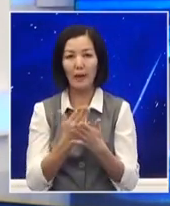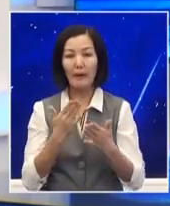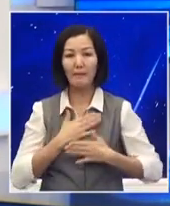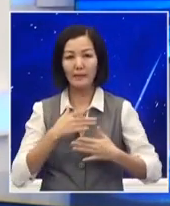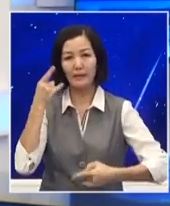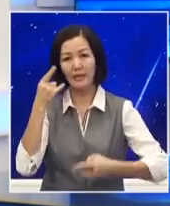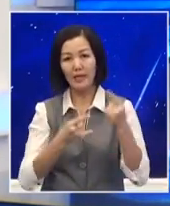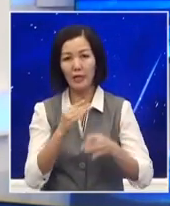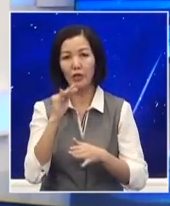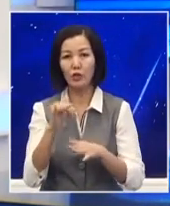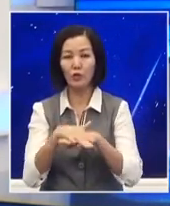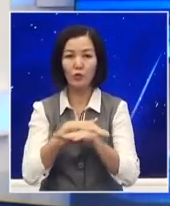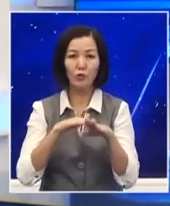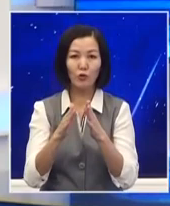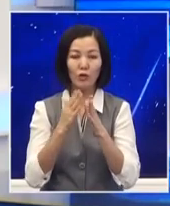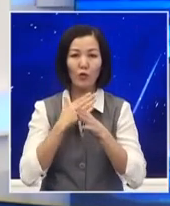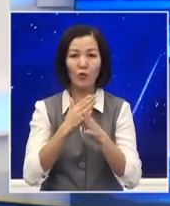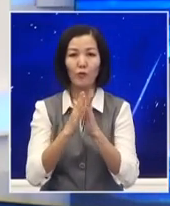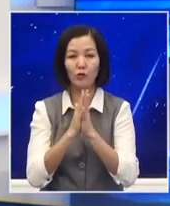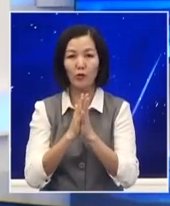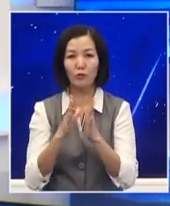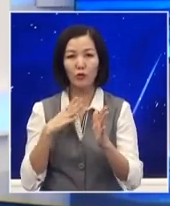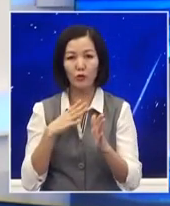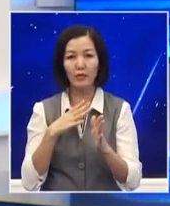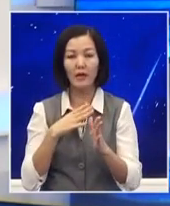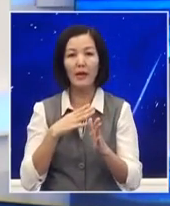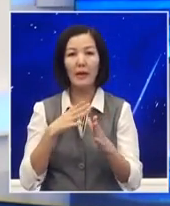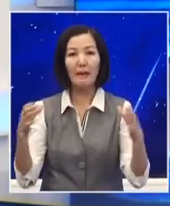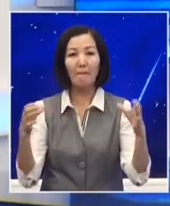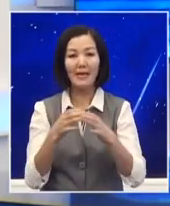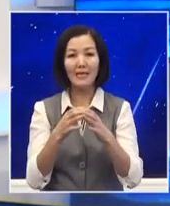Біздің телеарнаға жетісулық тұрғындар көмек сұрап жүгінді. Олар